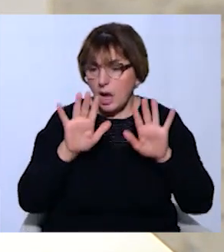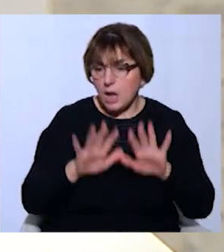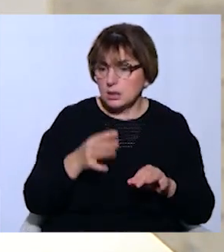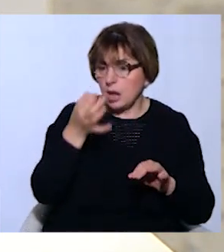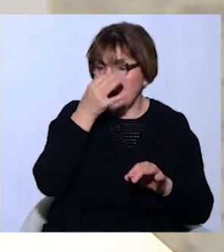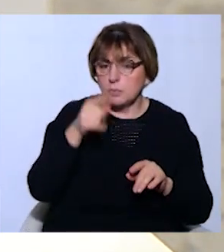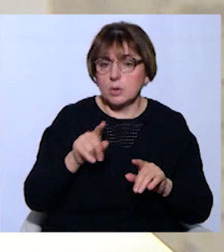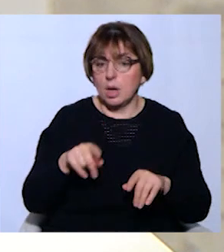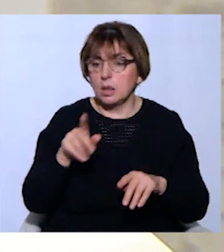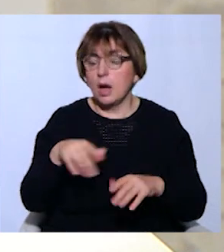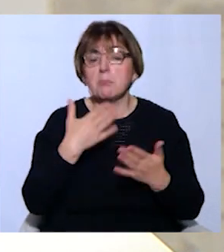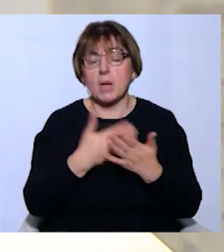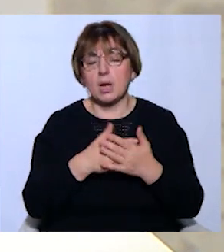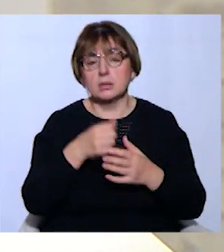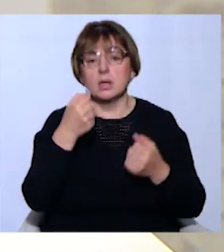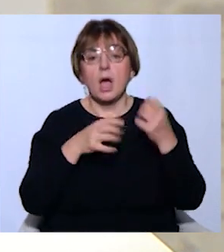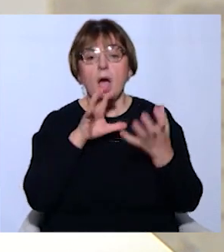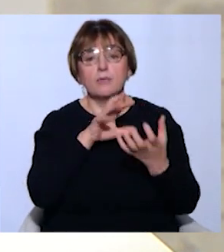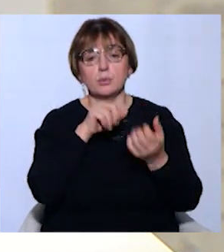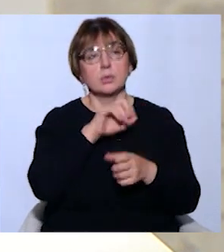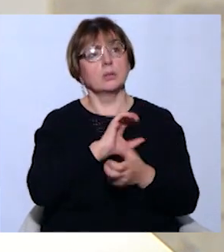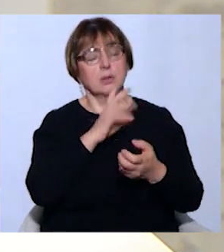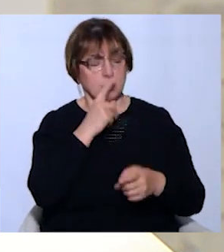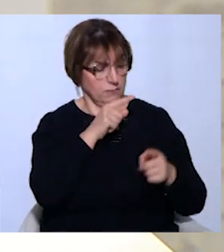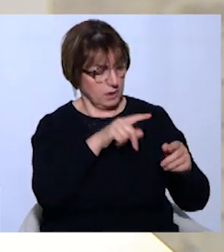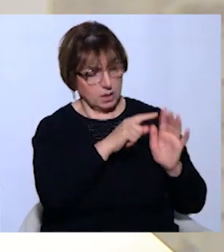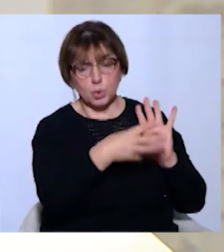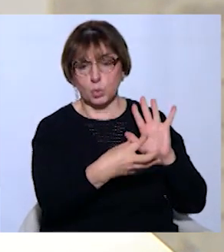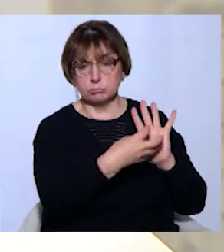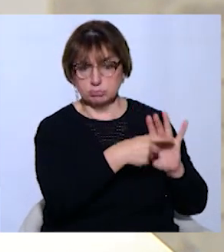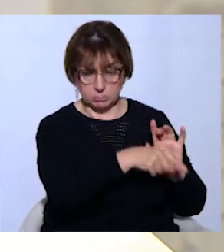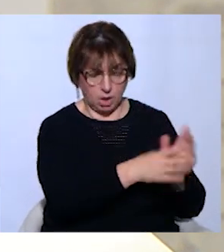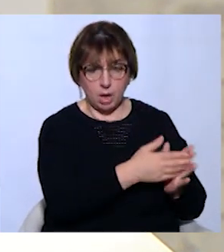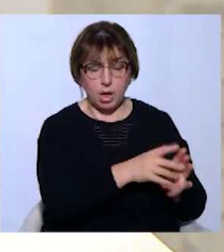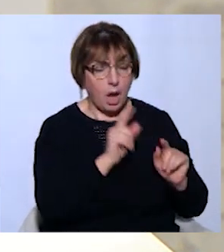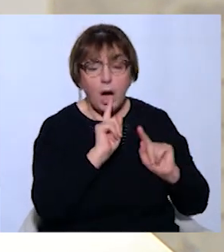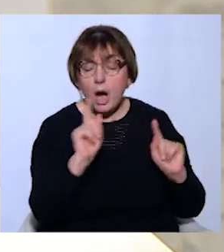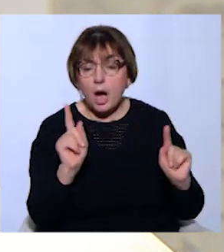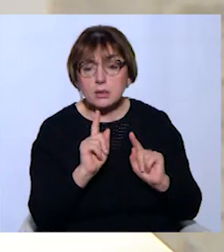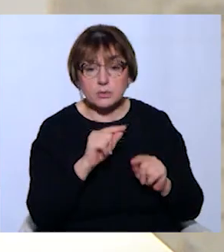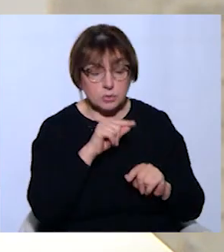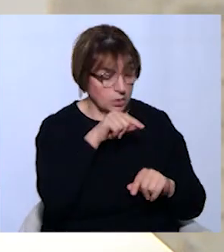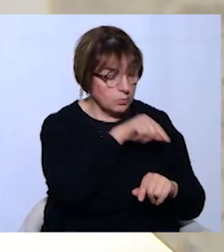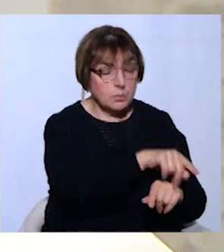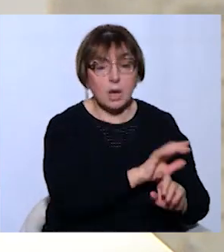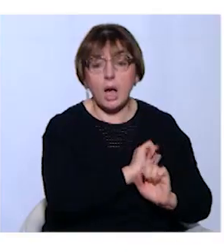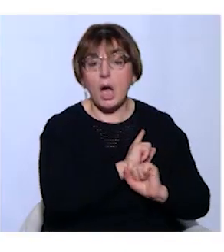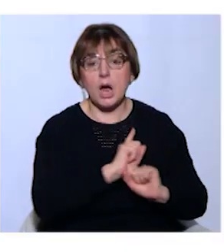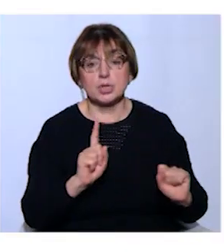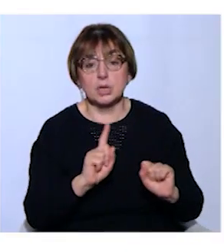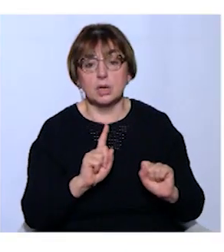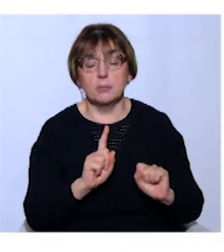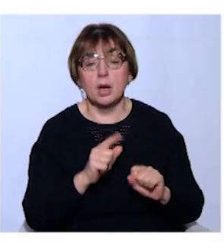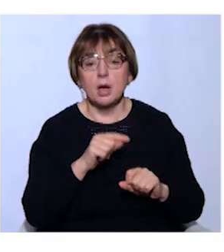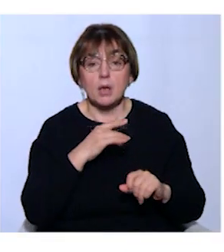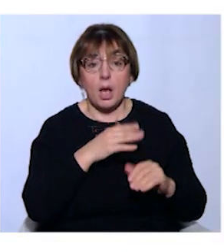ადგილას, მაგალითად გაჩერებაზე გეხარ და რაღაც ყუთი დებს, რომელსაც ახატია ეს ნიშანი, არავითარ შემთხვევაში არ უნდა მიუახლოვდე, არ